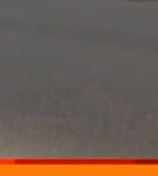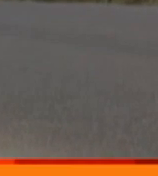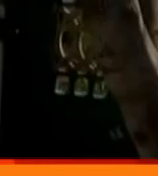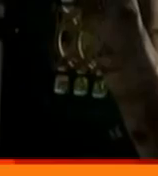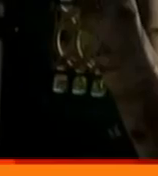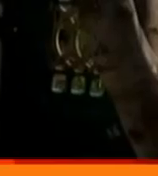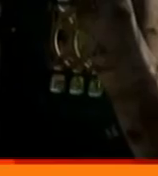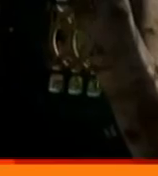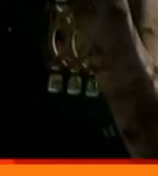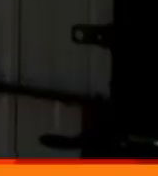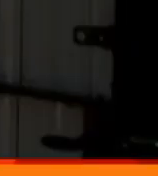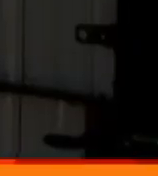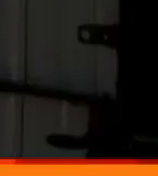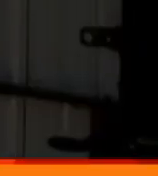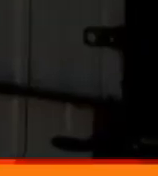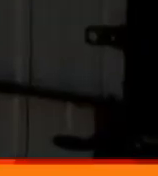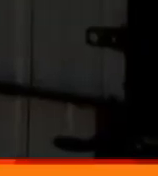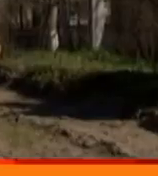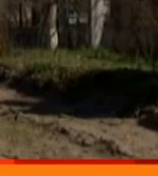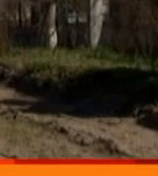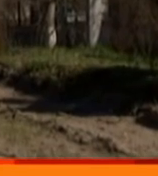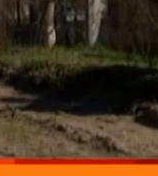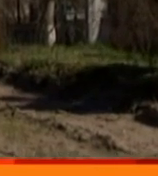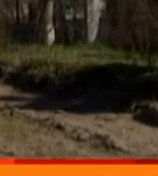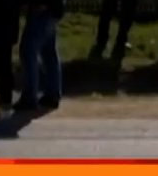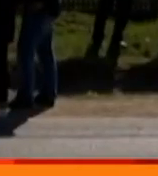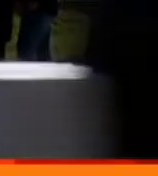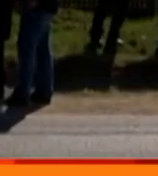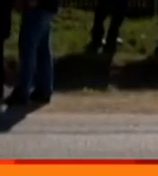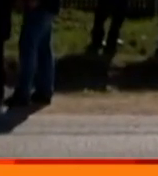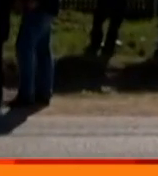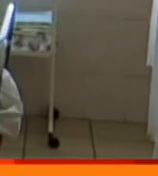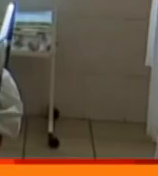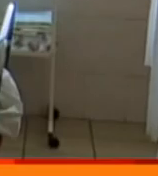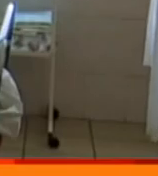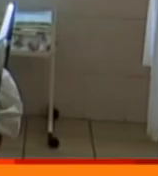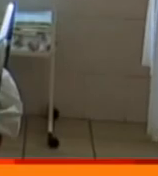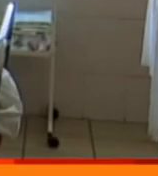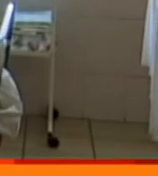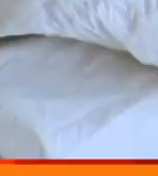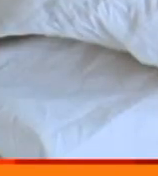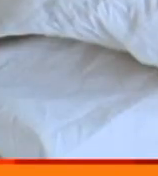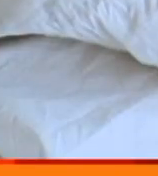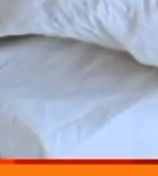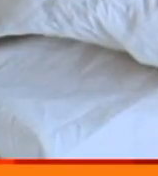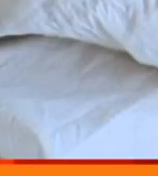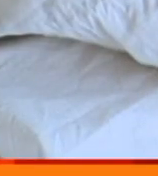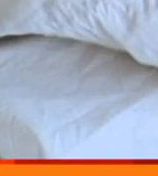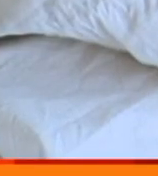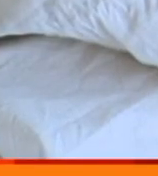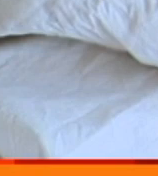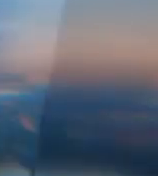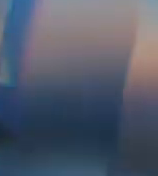Збив на смерть і втік. Жахлива аварія на Одещині. Там п'яний водій на дорозі вбив одну жінку, а іншу скалічив і